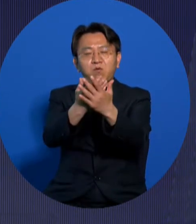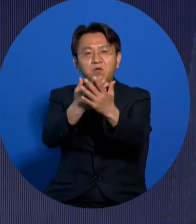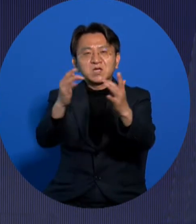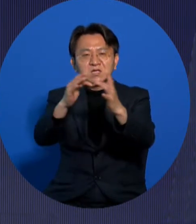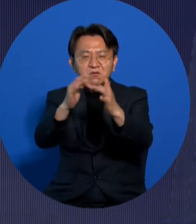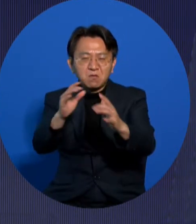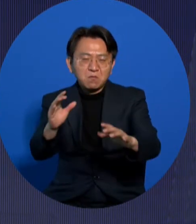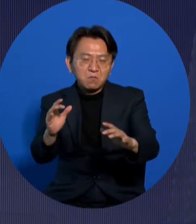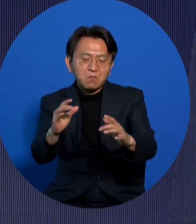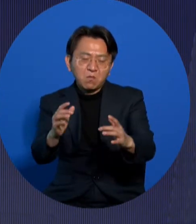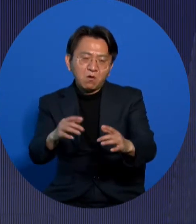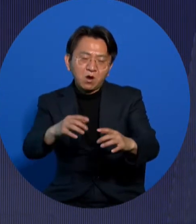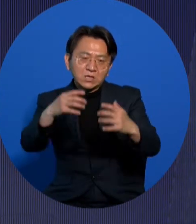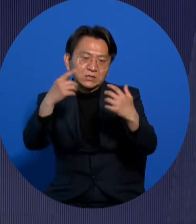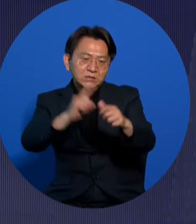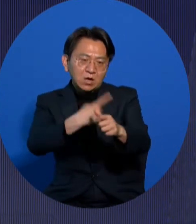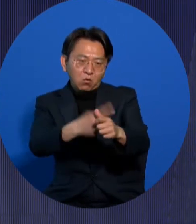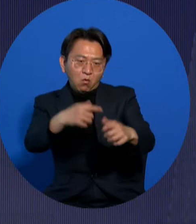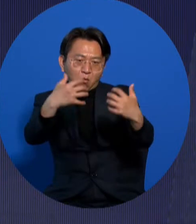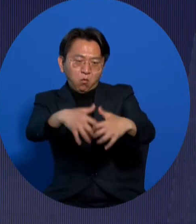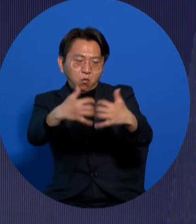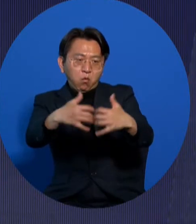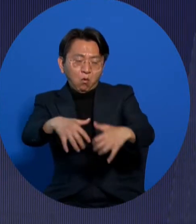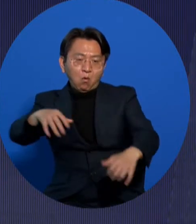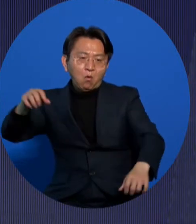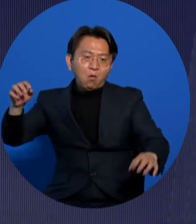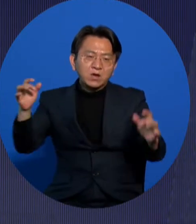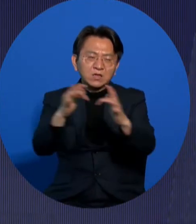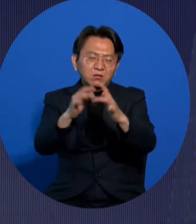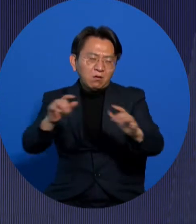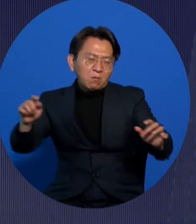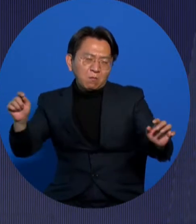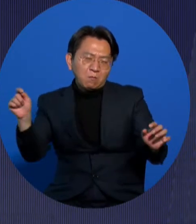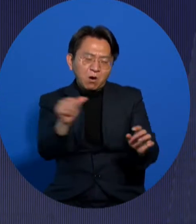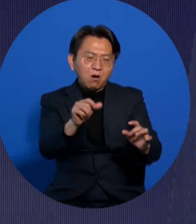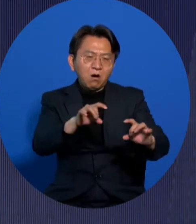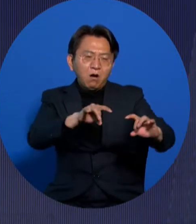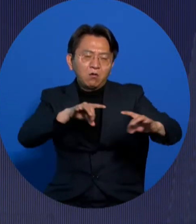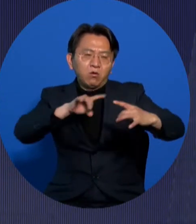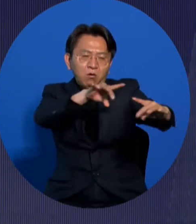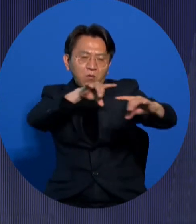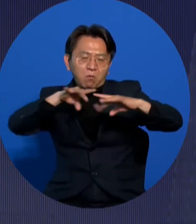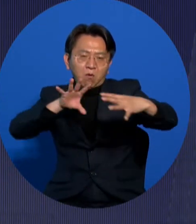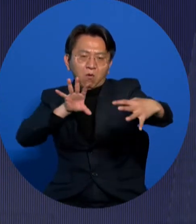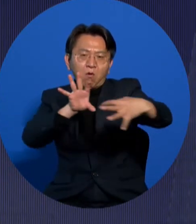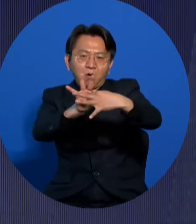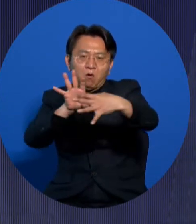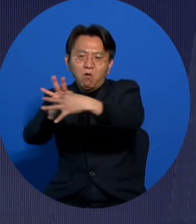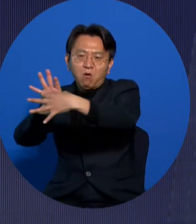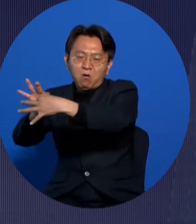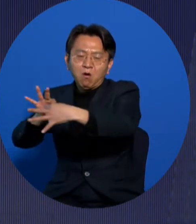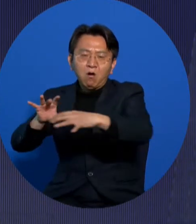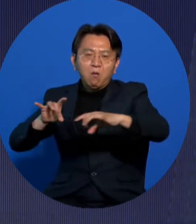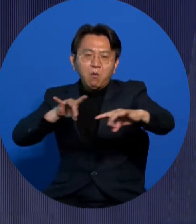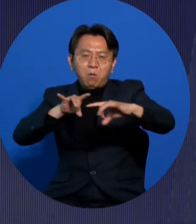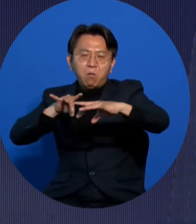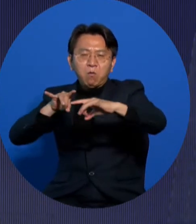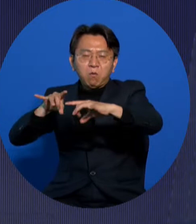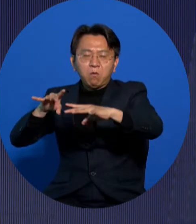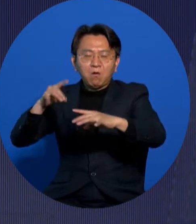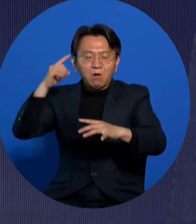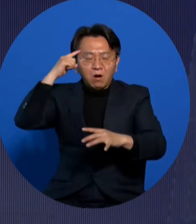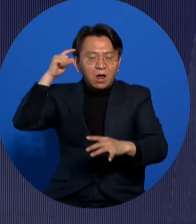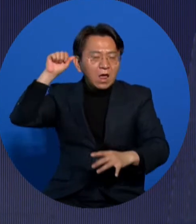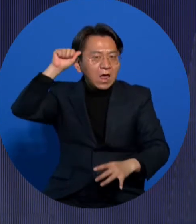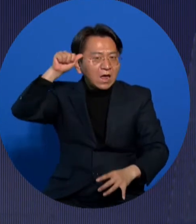전자매체들의 자동화, 인터넷의 발달에 의하여 초연결, 초지능을 기반으로 한 인공지능의